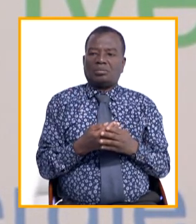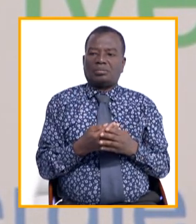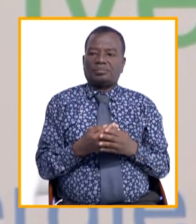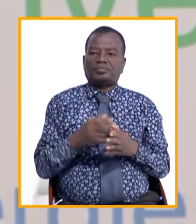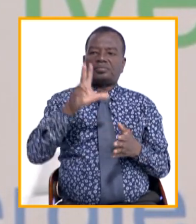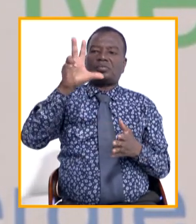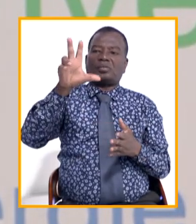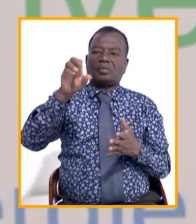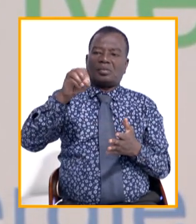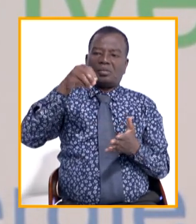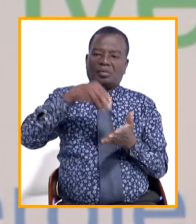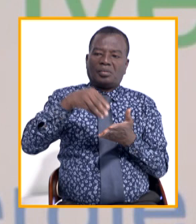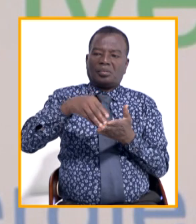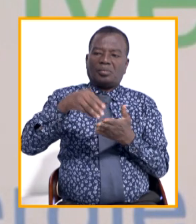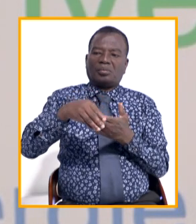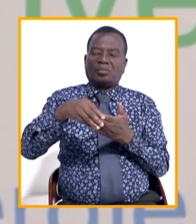30 millions de kilomètres carrés,